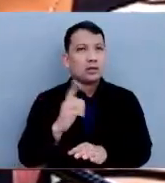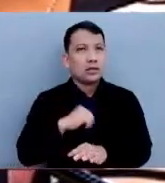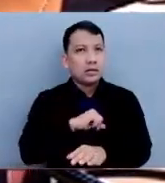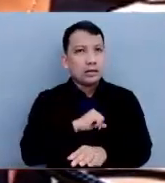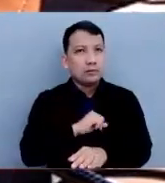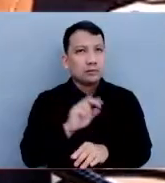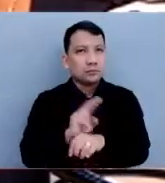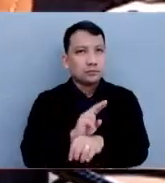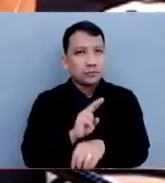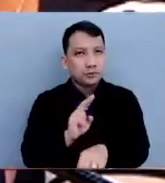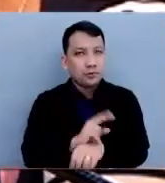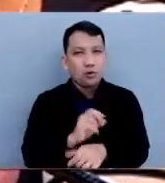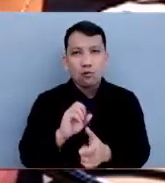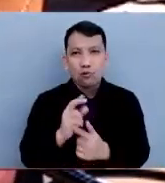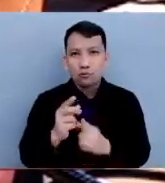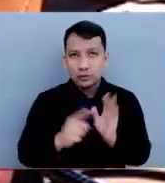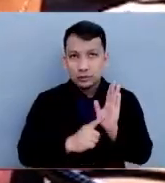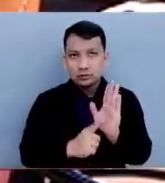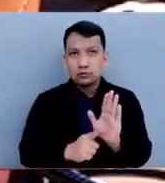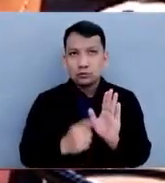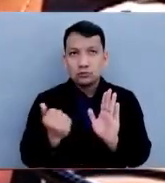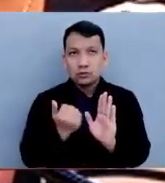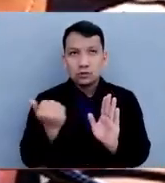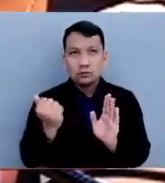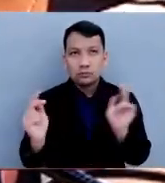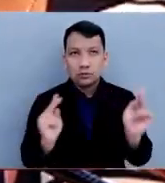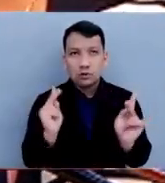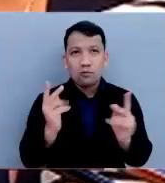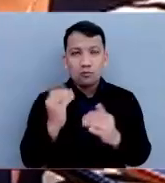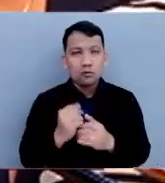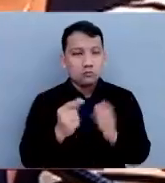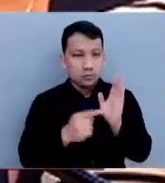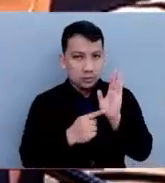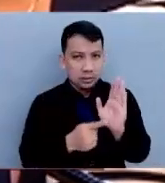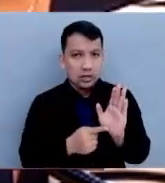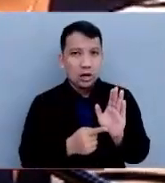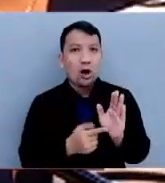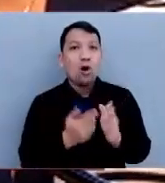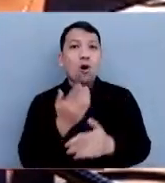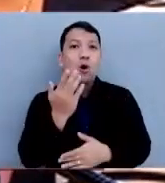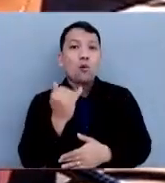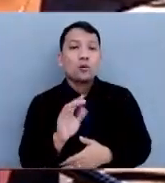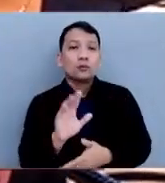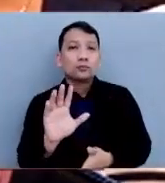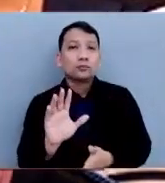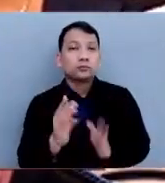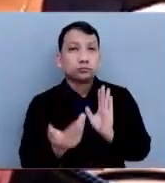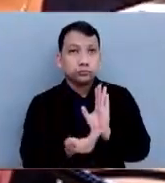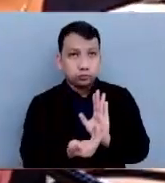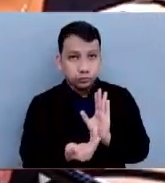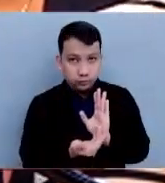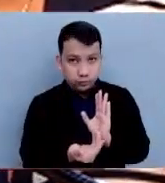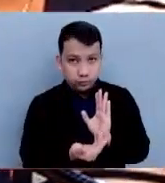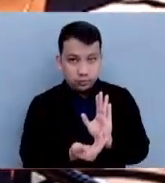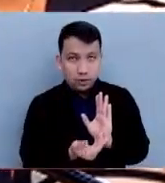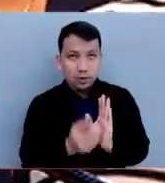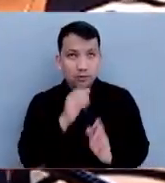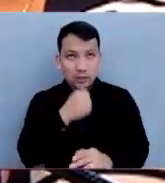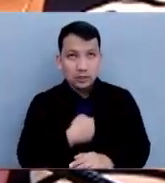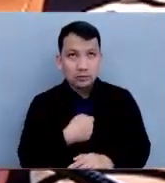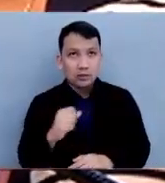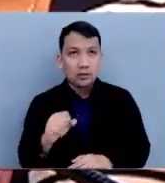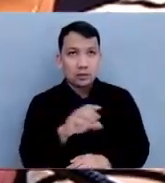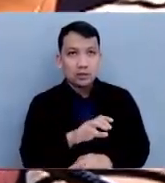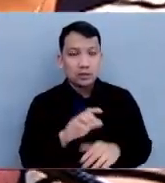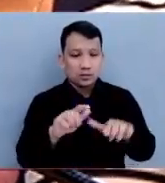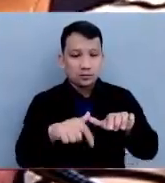ginagamit yan or pinapakita sa ibang tao. At pinapakita lang yan para naman na mapatunayan na senior citizen at PWD